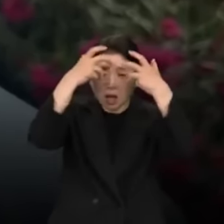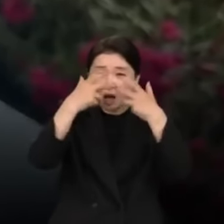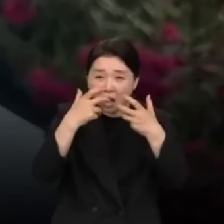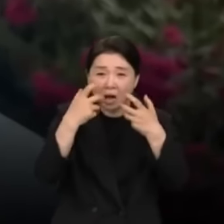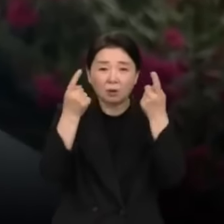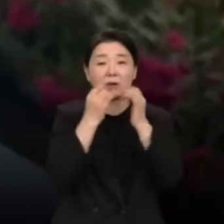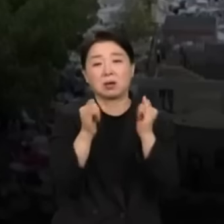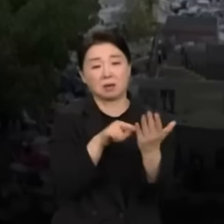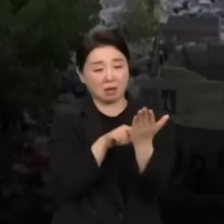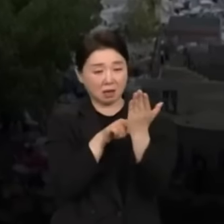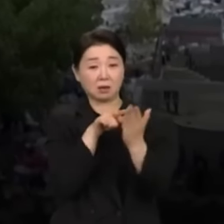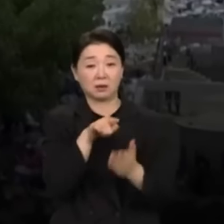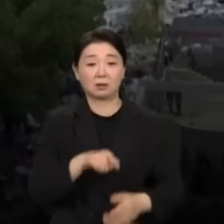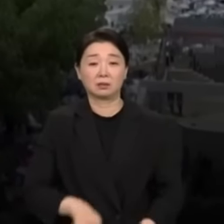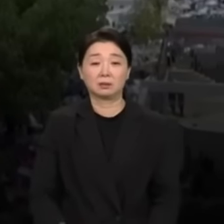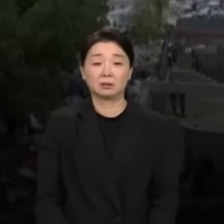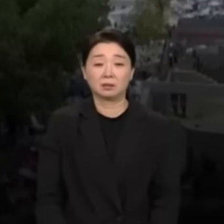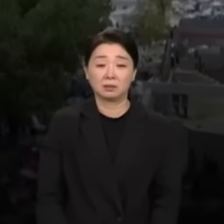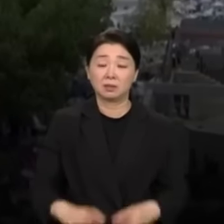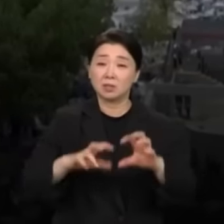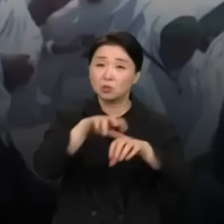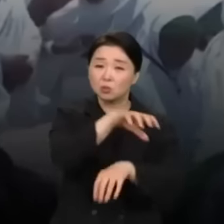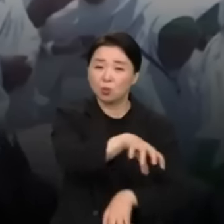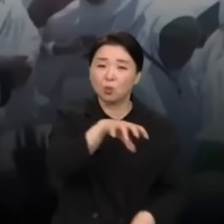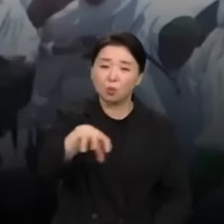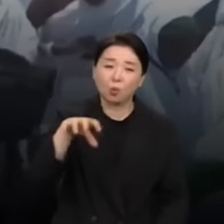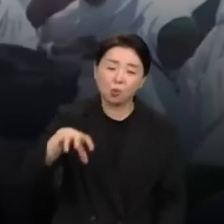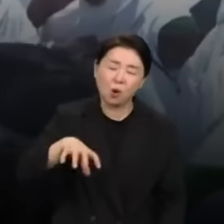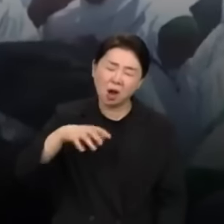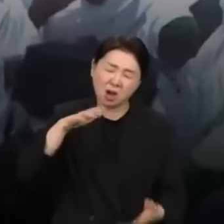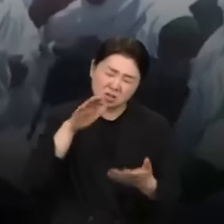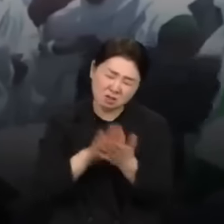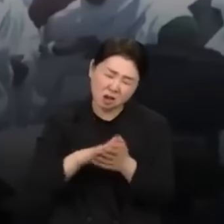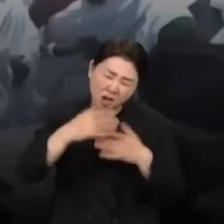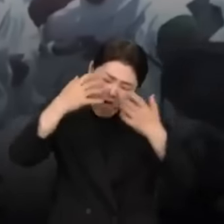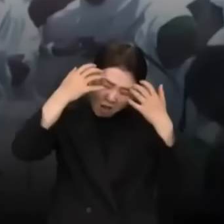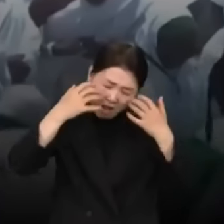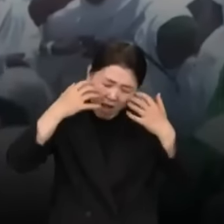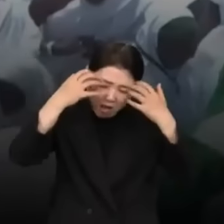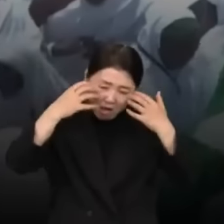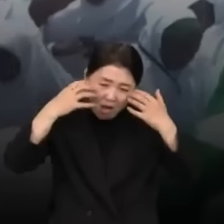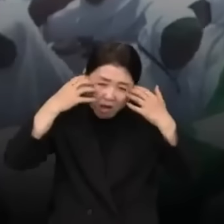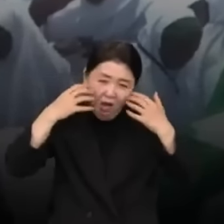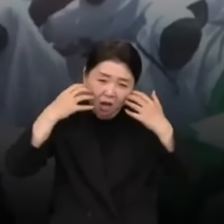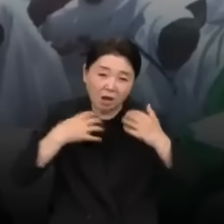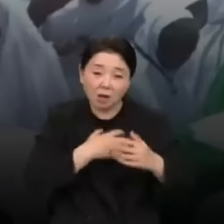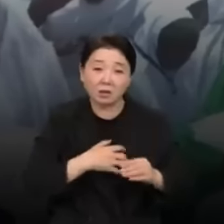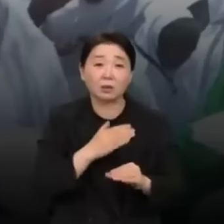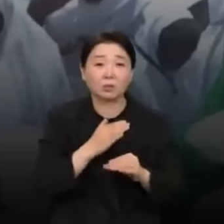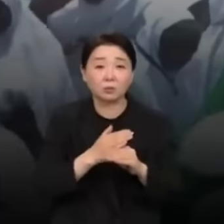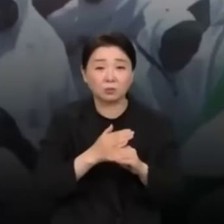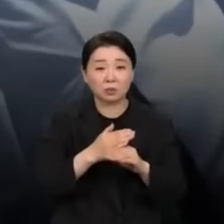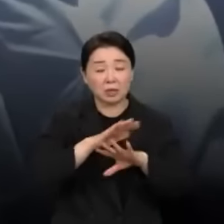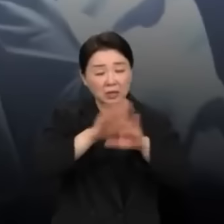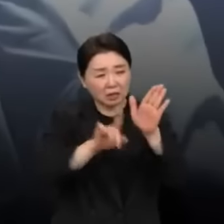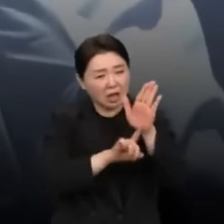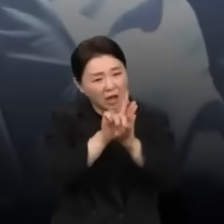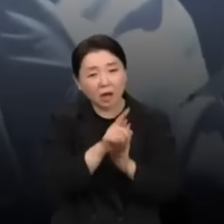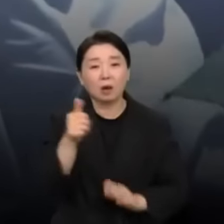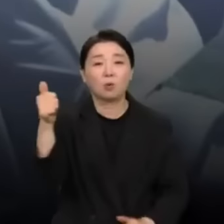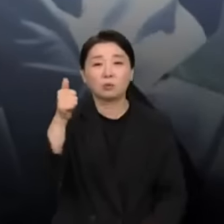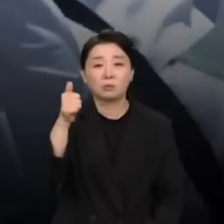관광객까지 등장했습니다. 지구 곳곳이 최악의 불볕더위에 신음하고 있습니다. 한낮 기온이 50도에